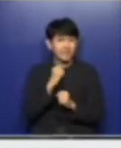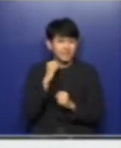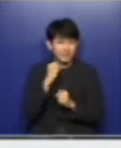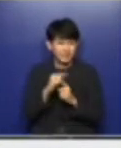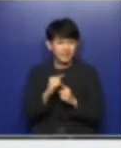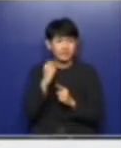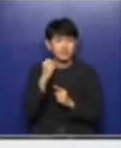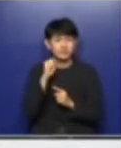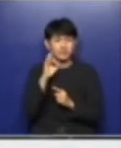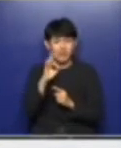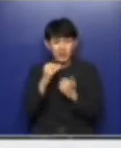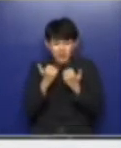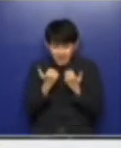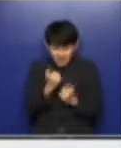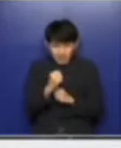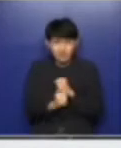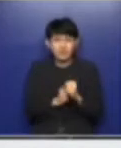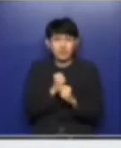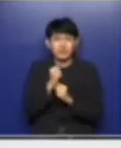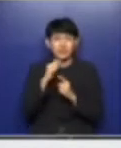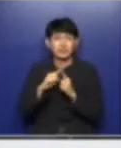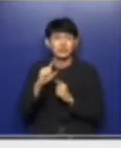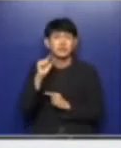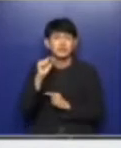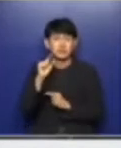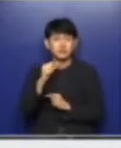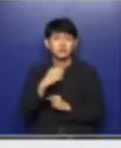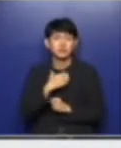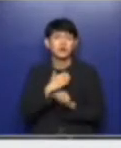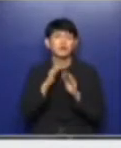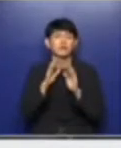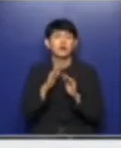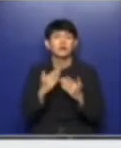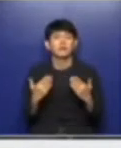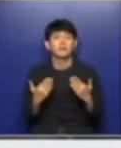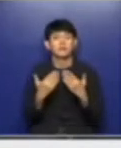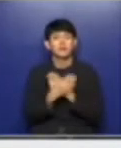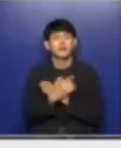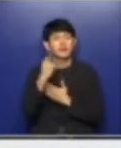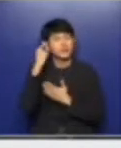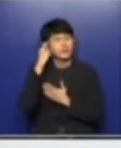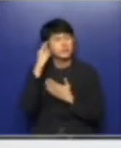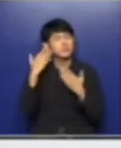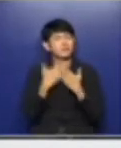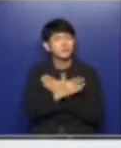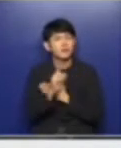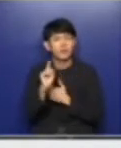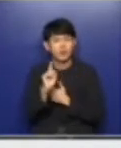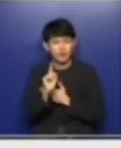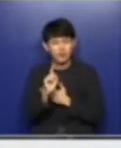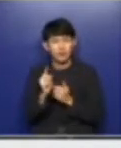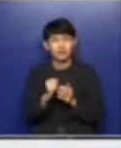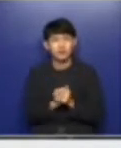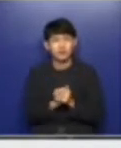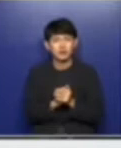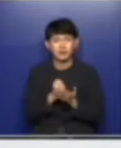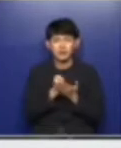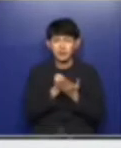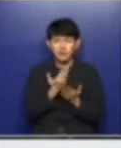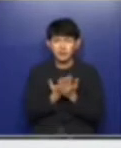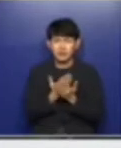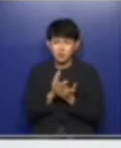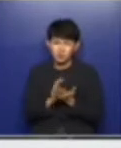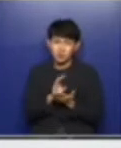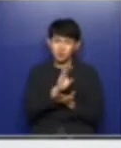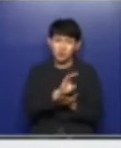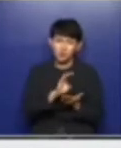ที่20เนี่ยผมอยากให้ท่านเปลี่ยนวิธีคิดว่าน้ำมันหล่อลื่นท่านเนี่ยที่ไปเป็นภาคีเครือข่